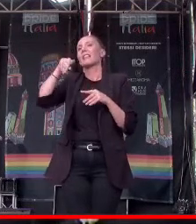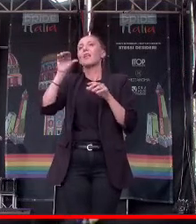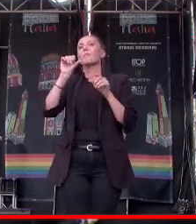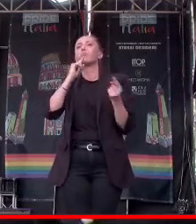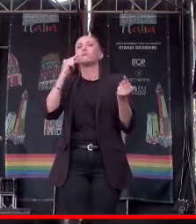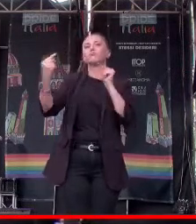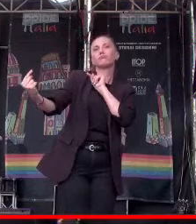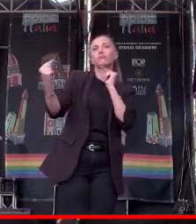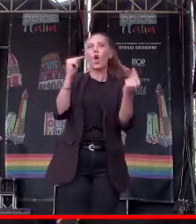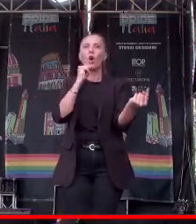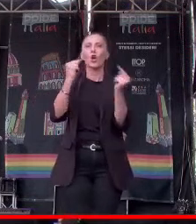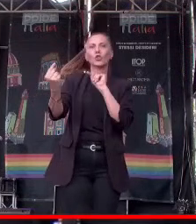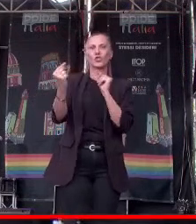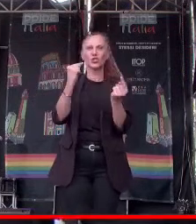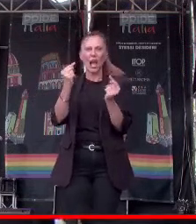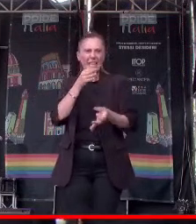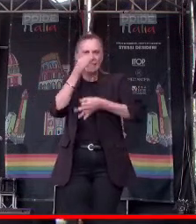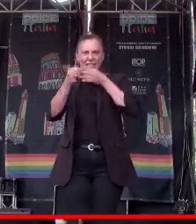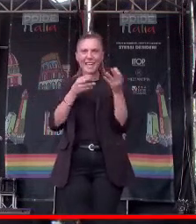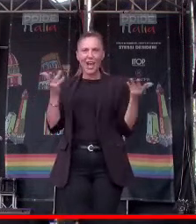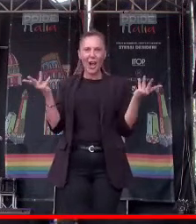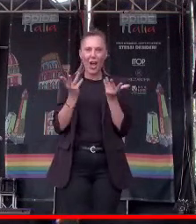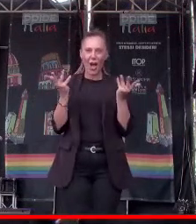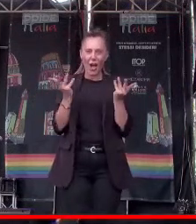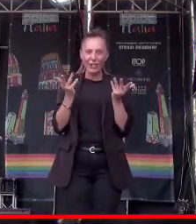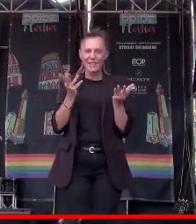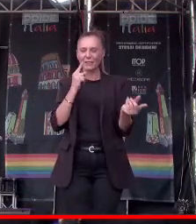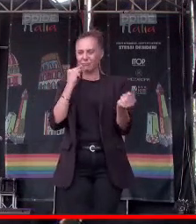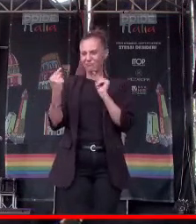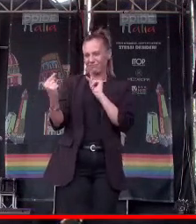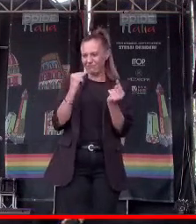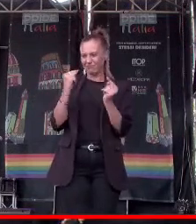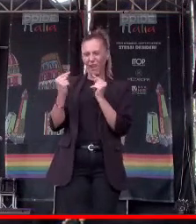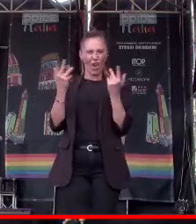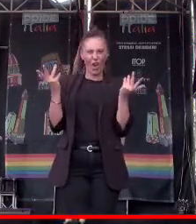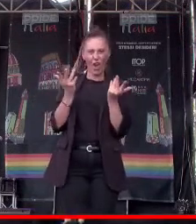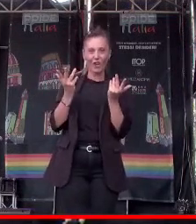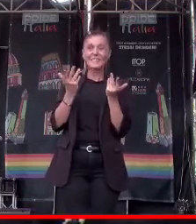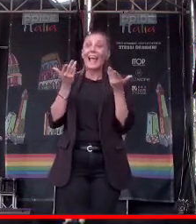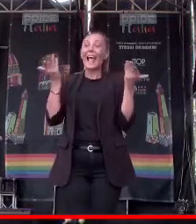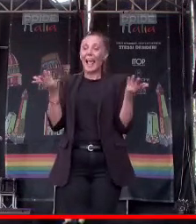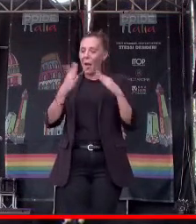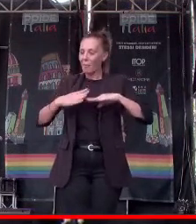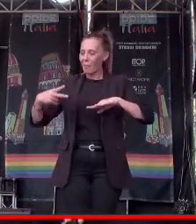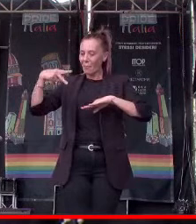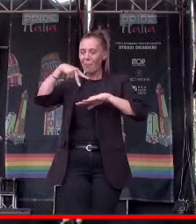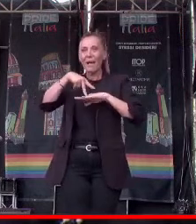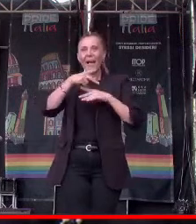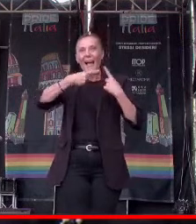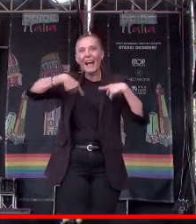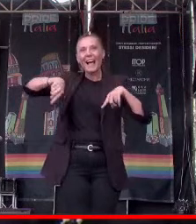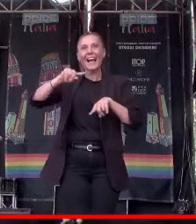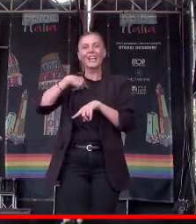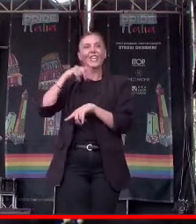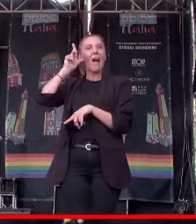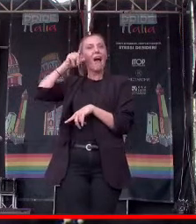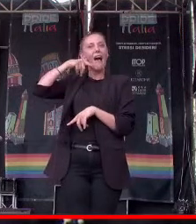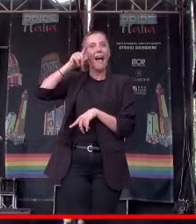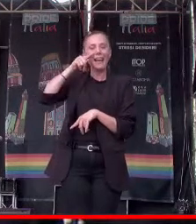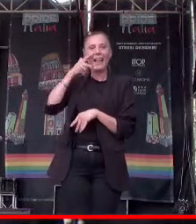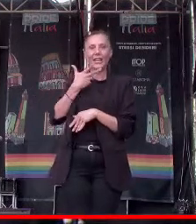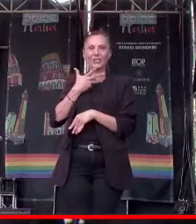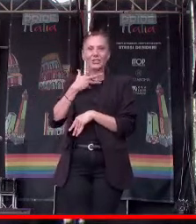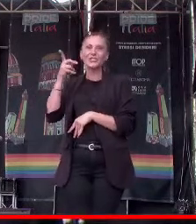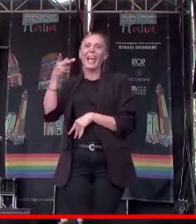sarò, ma che pur di sta roba? E quindi eccoci qua sul palco, lei c'ha l'archetto, io cerco di fare